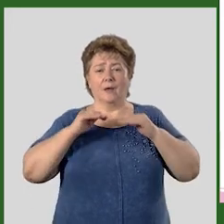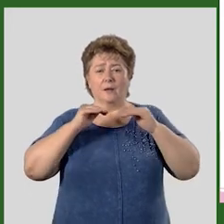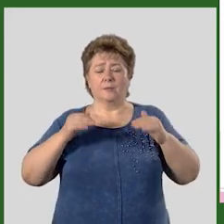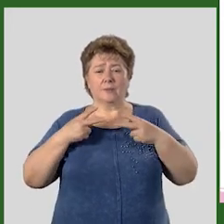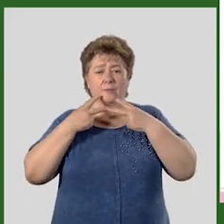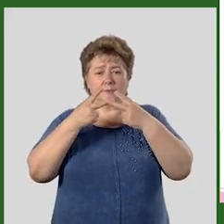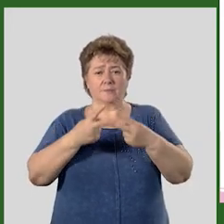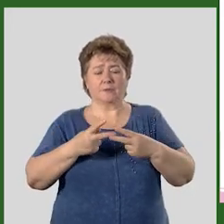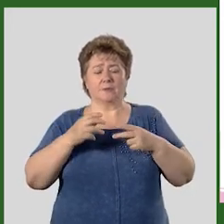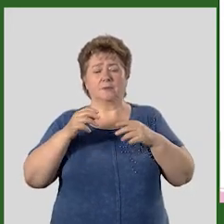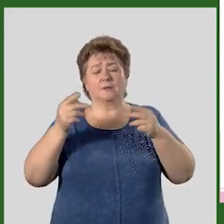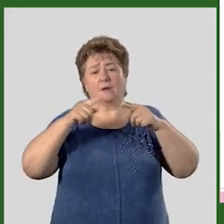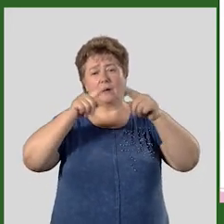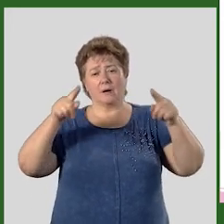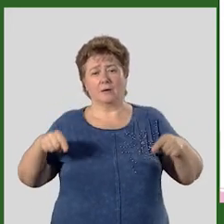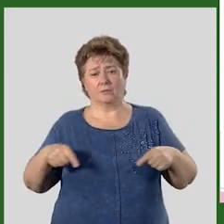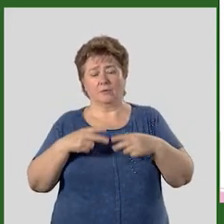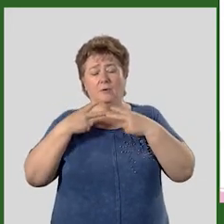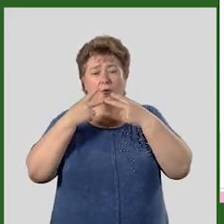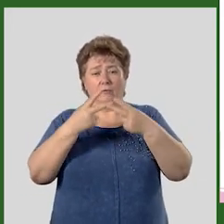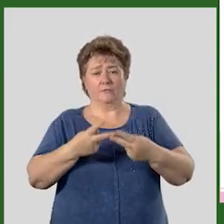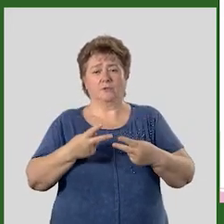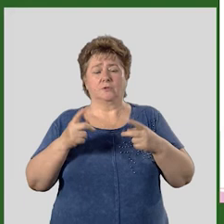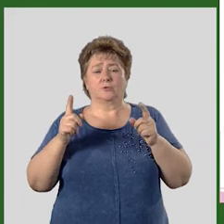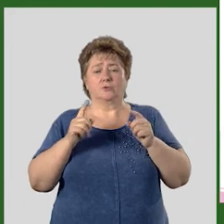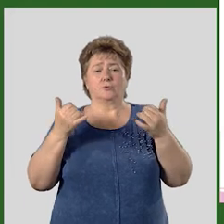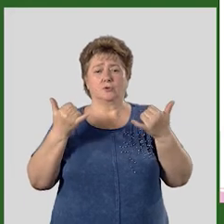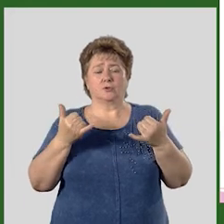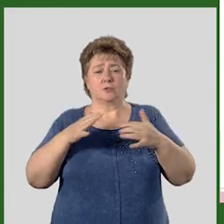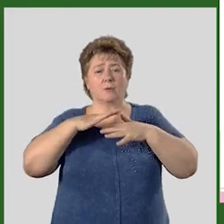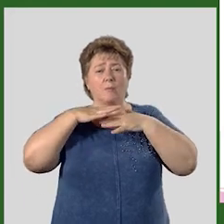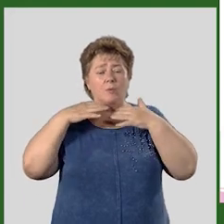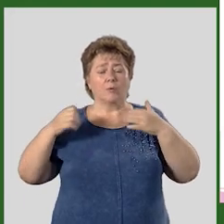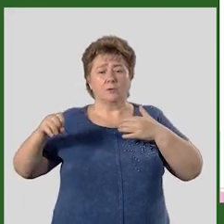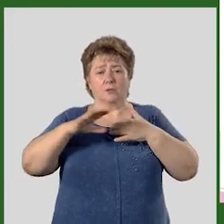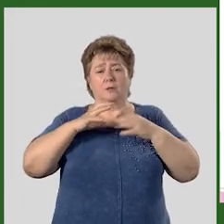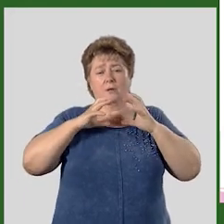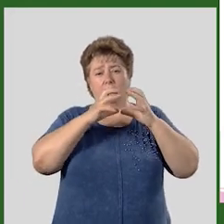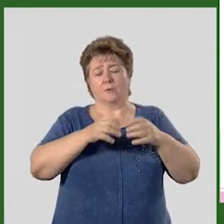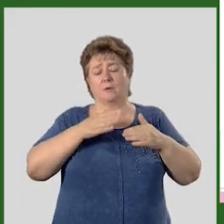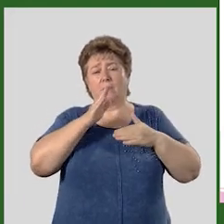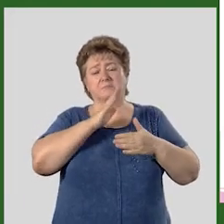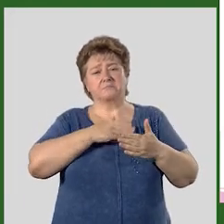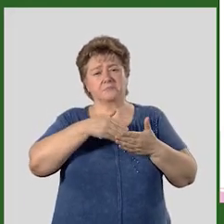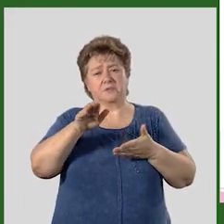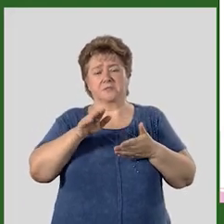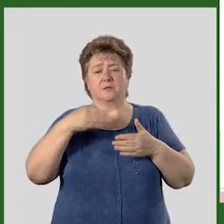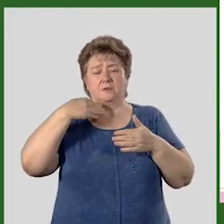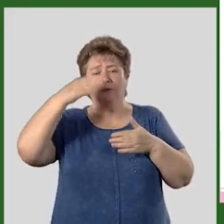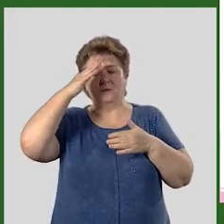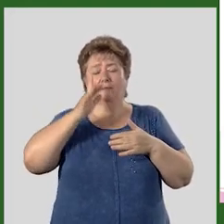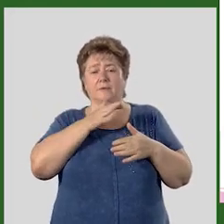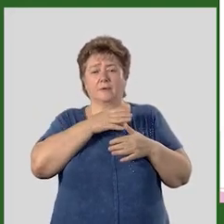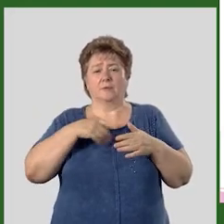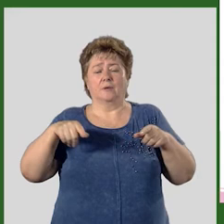Ребята, посмотрите на карту. Вы видите, что сейчас многие страны мира отказались от летнего времени,